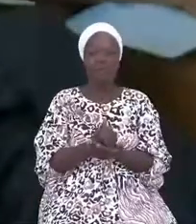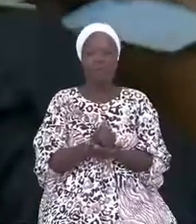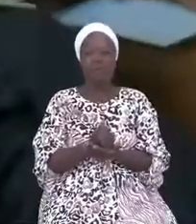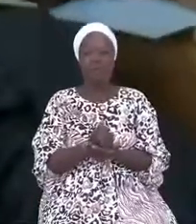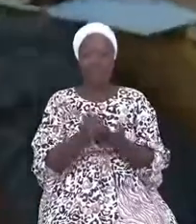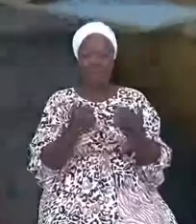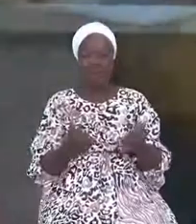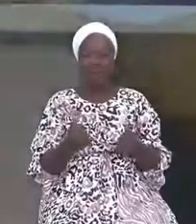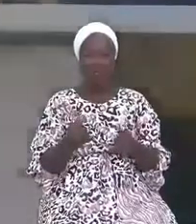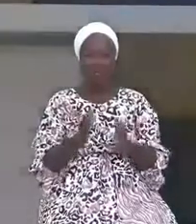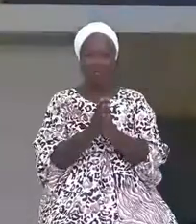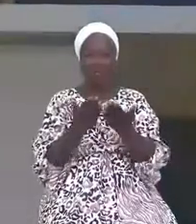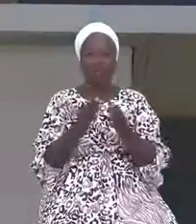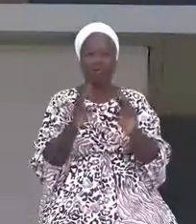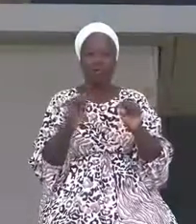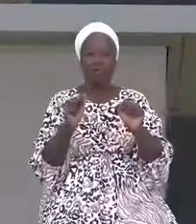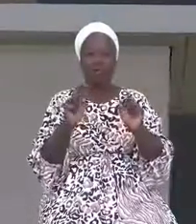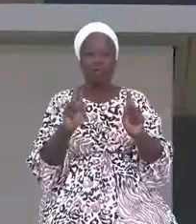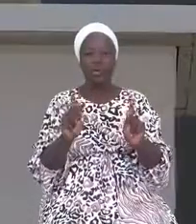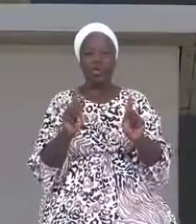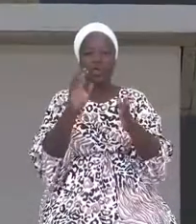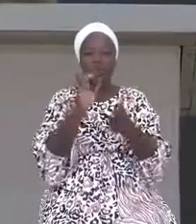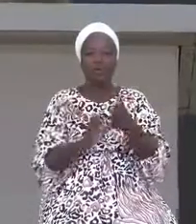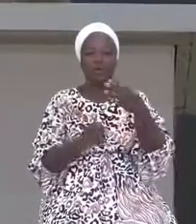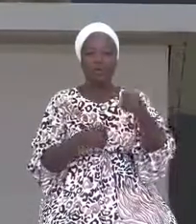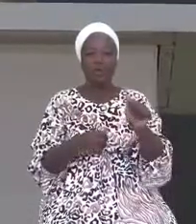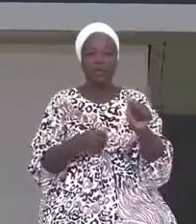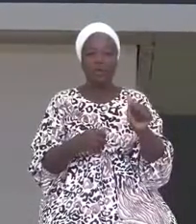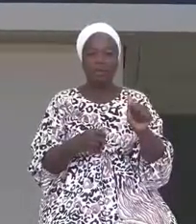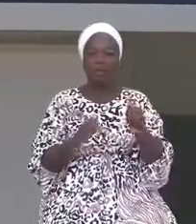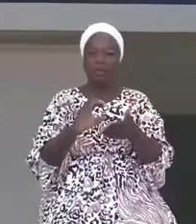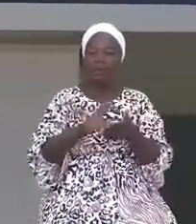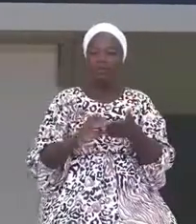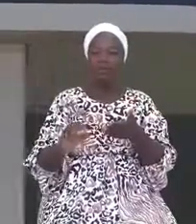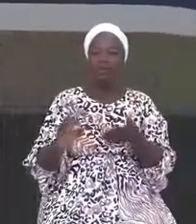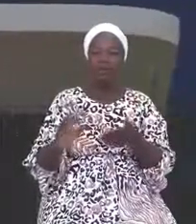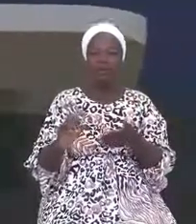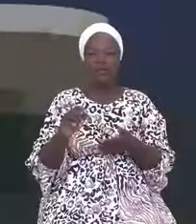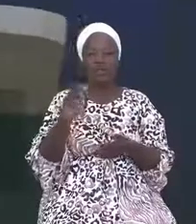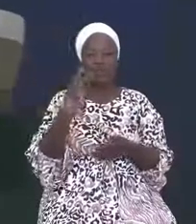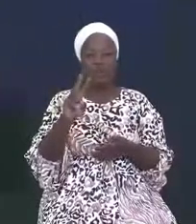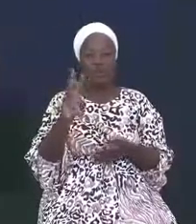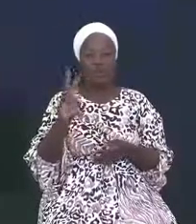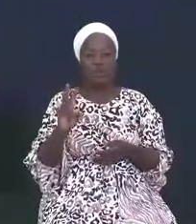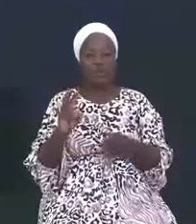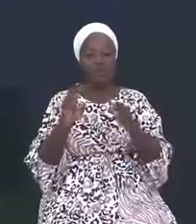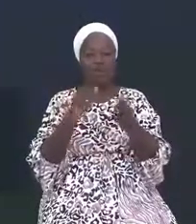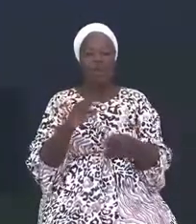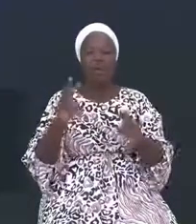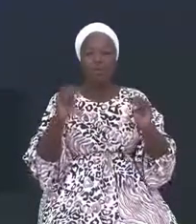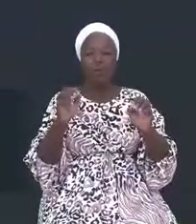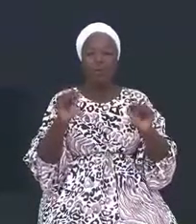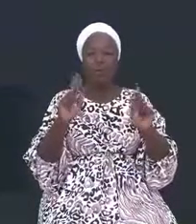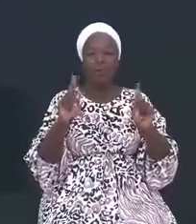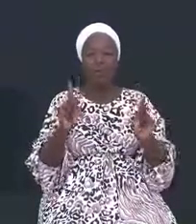Alors, nous considérons Marc au chapitre 10 et nous lisons les versets 26 et 27. Marc chapitre